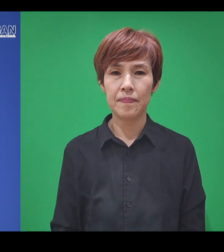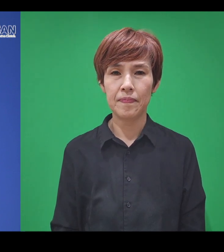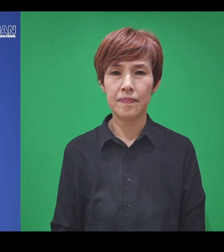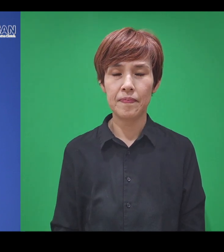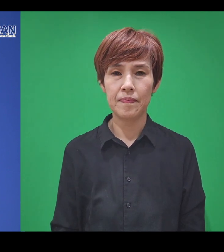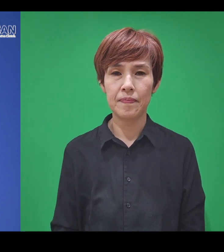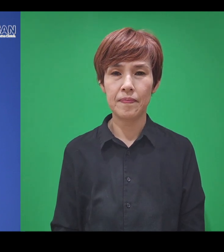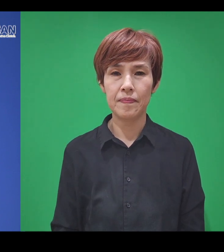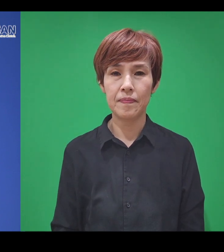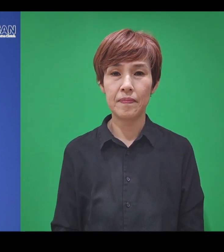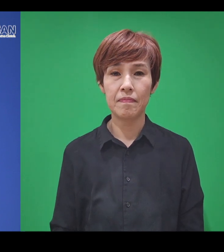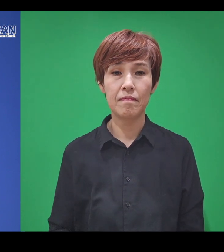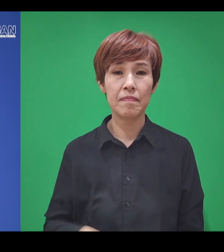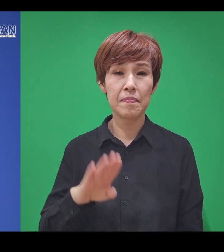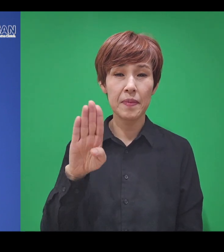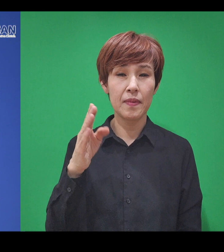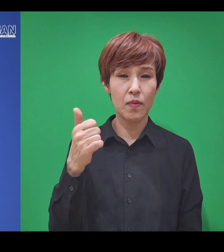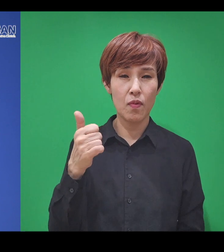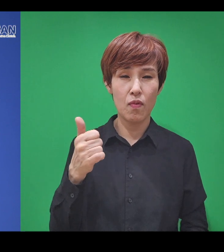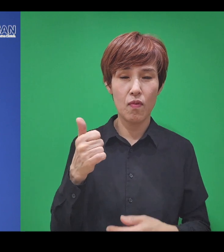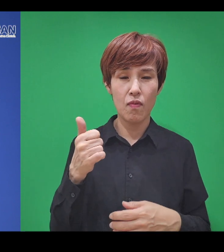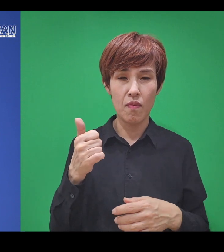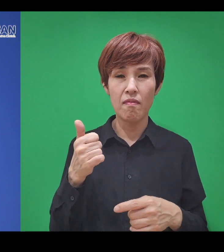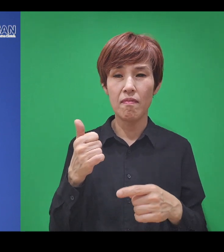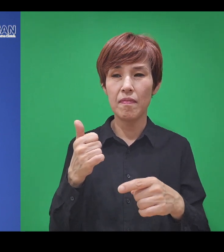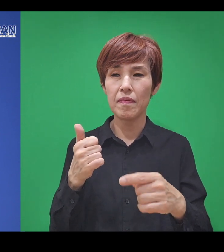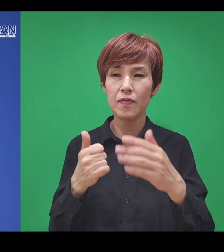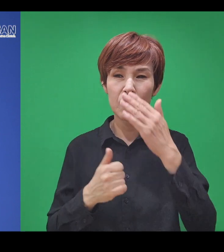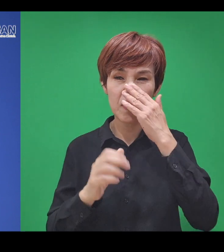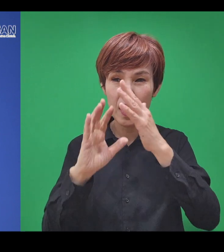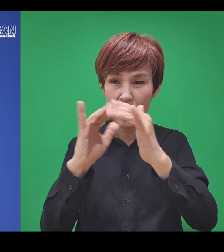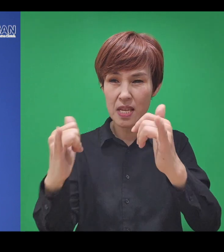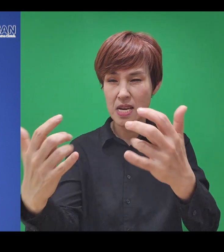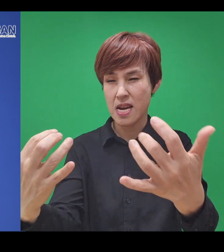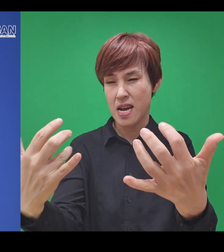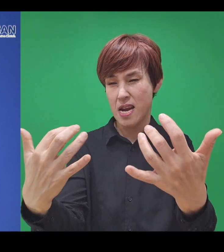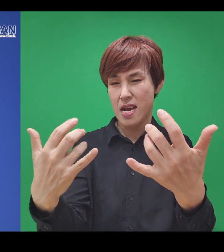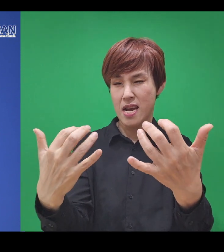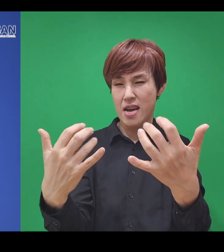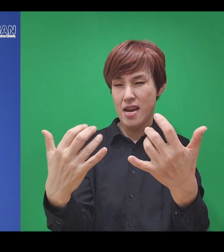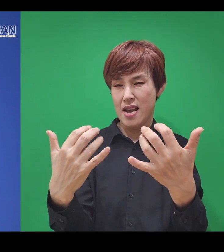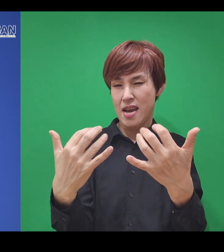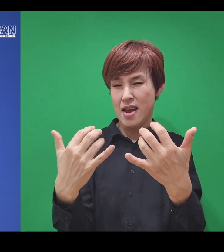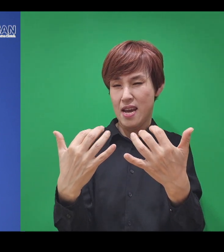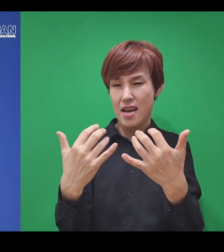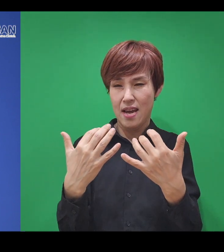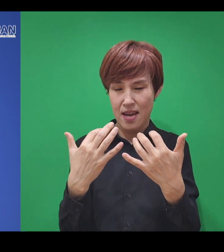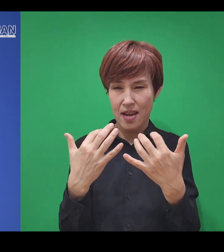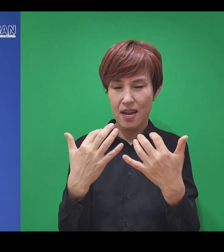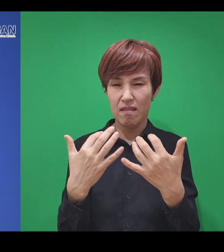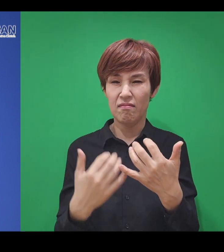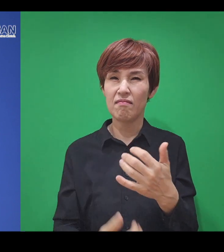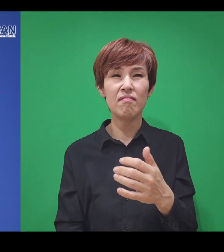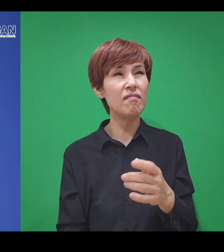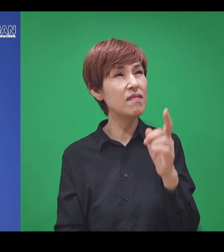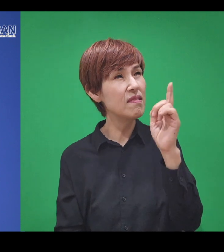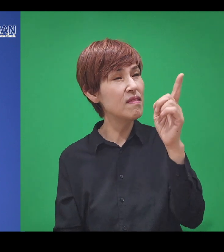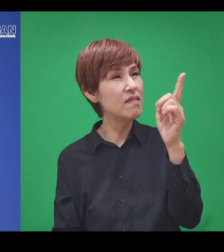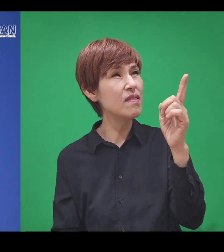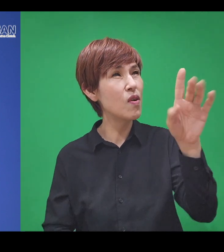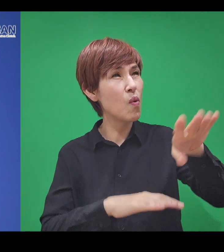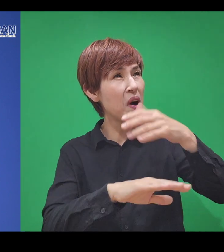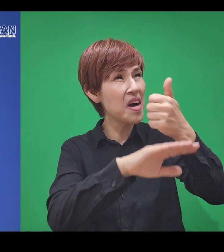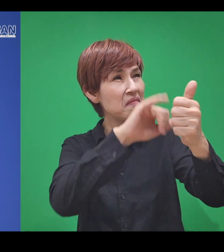대제사장들, 백성의 장로들, 유대법을 들고 왔고 수많은 사람들 데리고 와서 당신은 가이사의